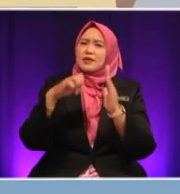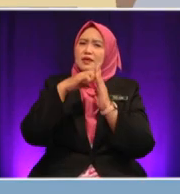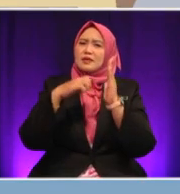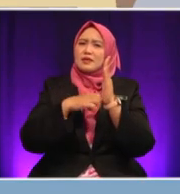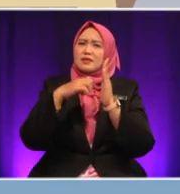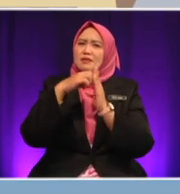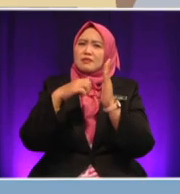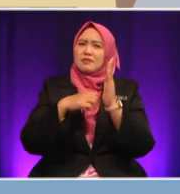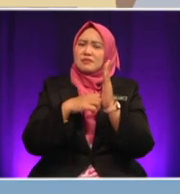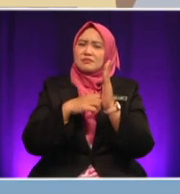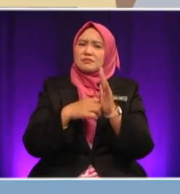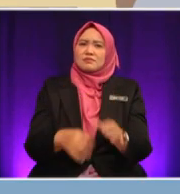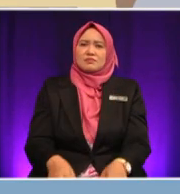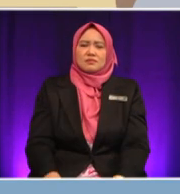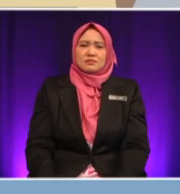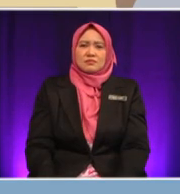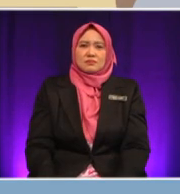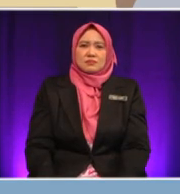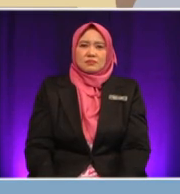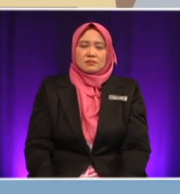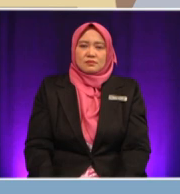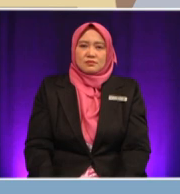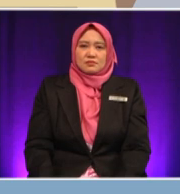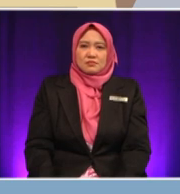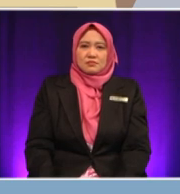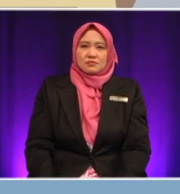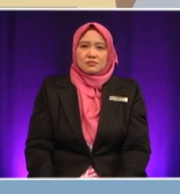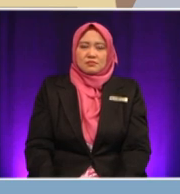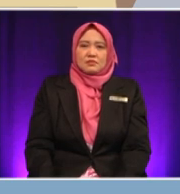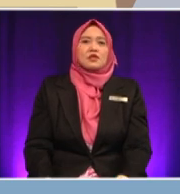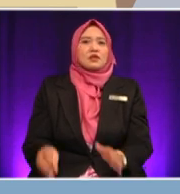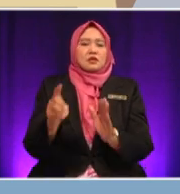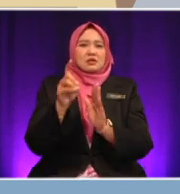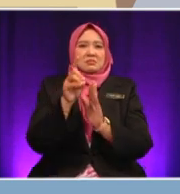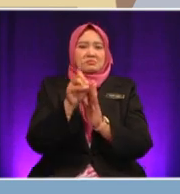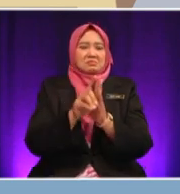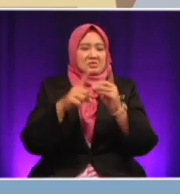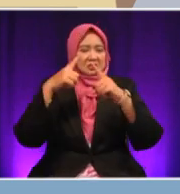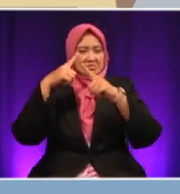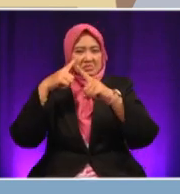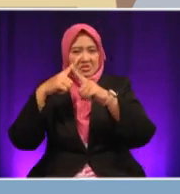dilarang dan dimensi atau menyalin Christian orang lain sampul sebenarnya